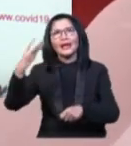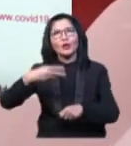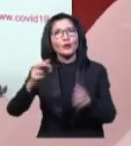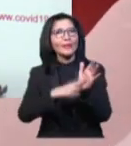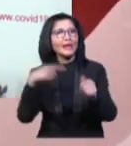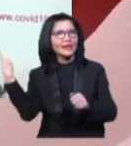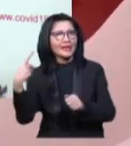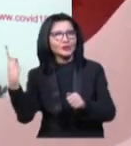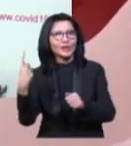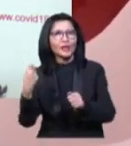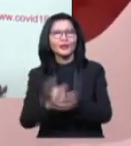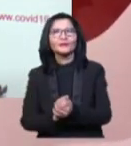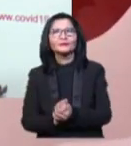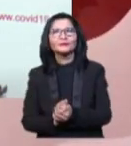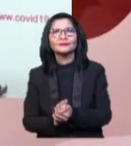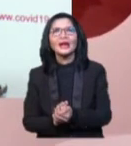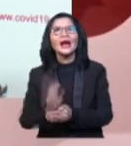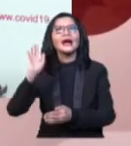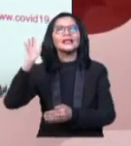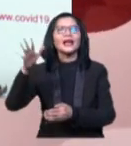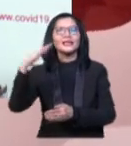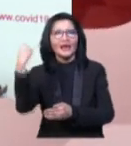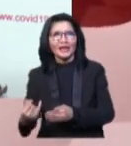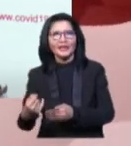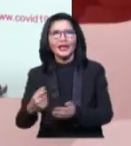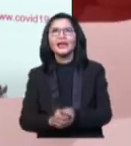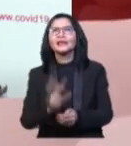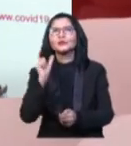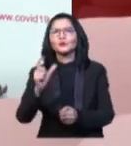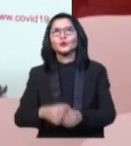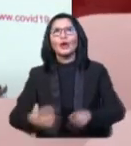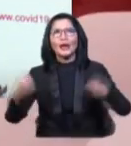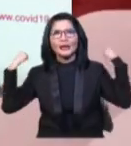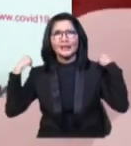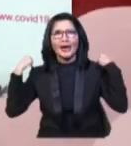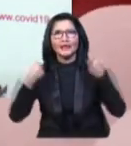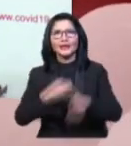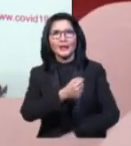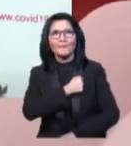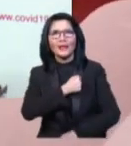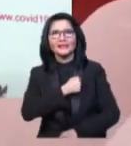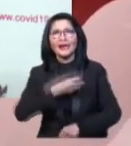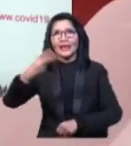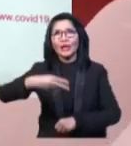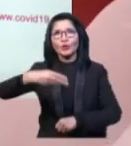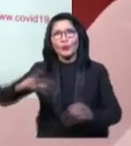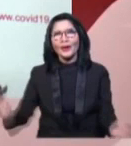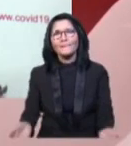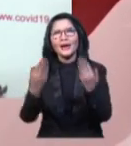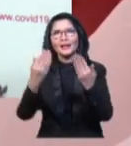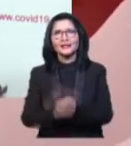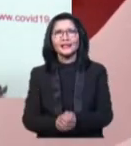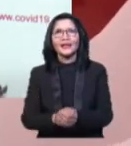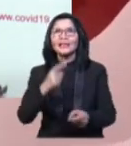bisa berjalan secara berdampingan pada akhirnya akan bermuara pada kesehatan bangsa yang pulih kembali dan ekonomi bangkit. Dalam